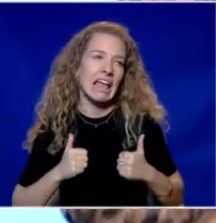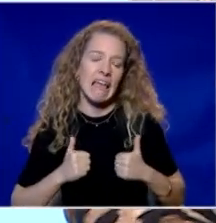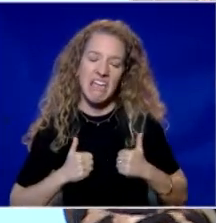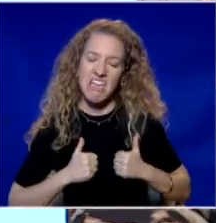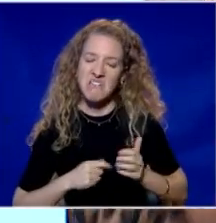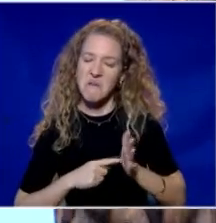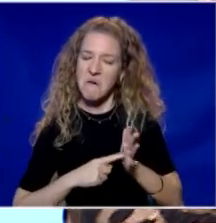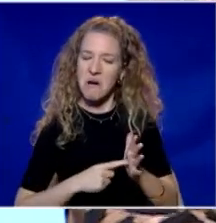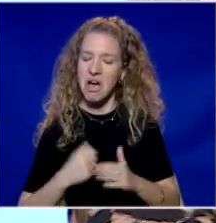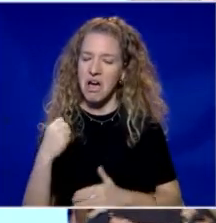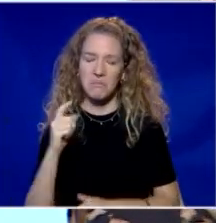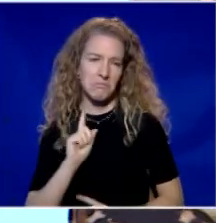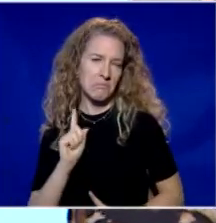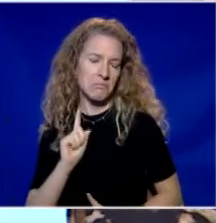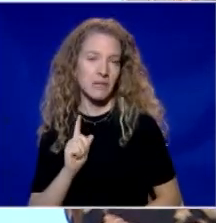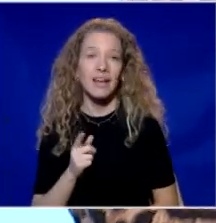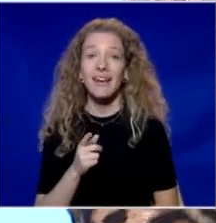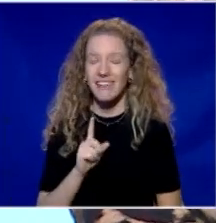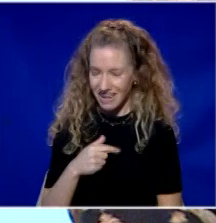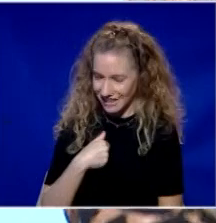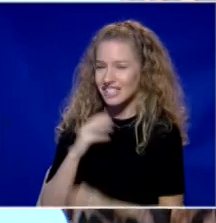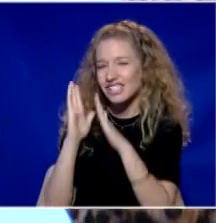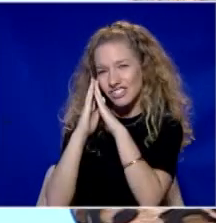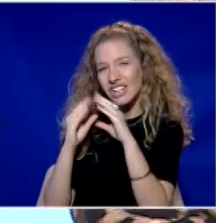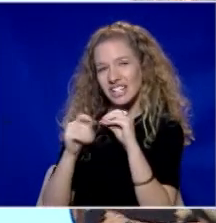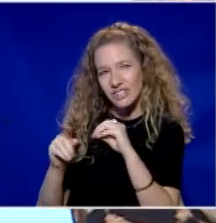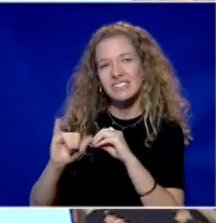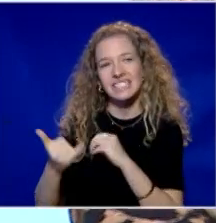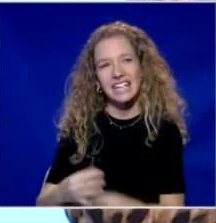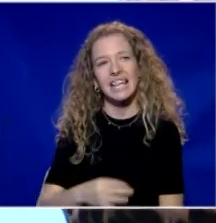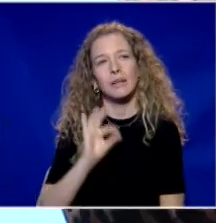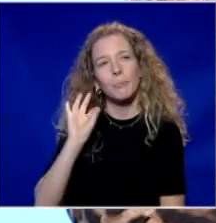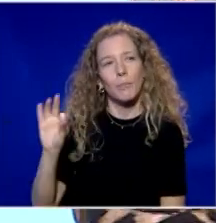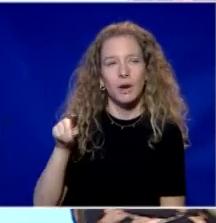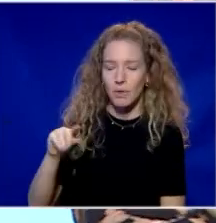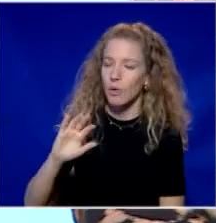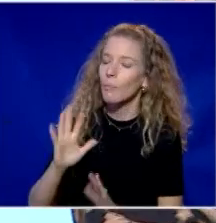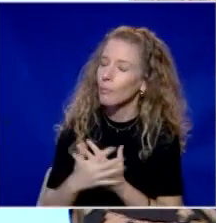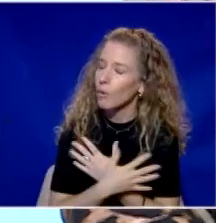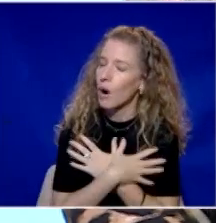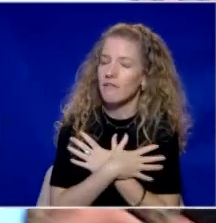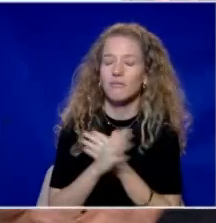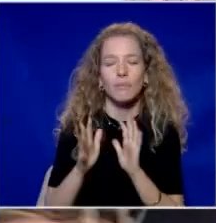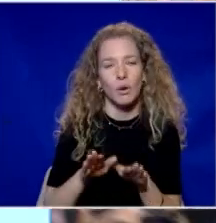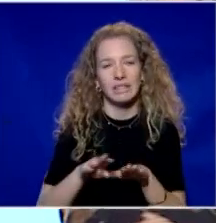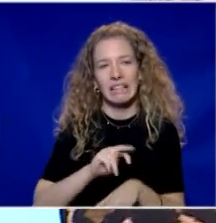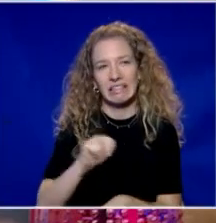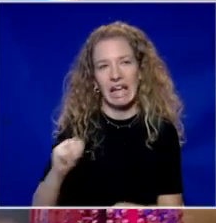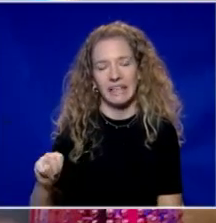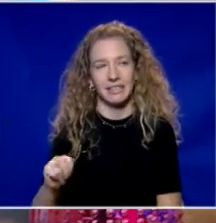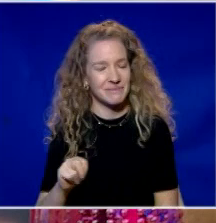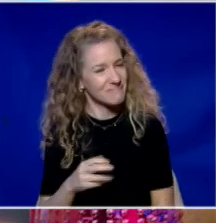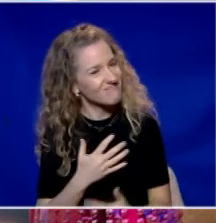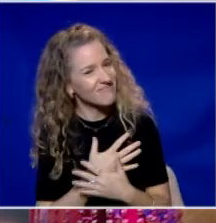שהוא לא חזק, אבל אני ישנה איתו. ותבינו שזה כן פוגע בו, והוא מאוד אוהב את המחבר. אני אוהב את האמת שלה, שימי, היא אורגנלית.